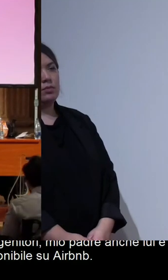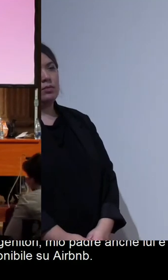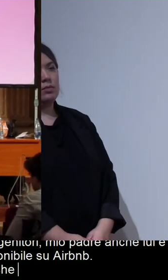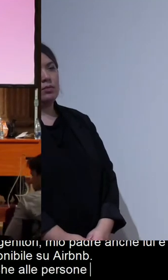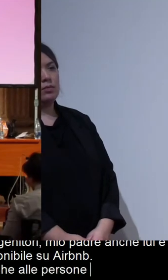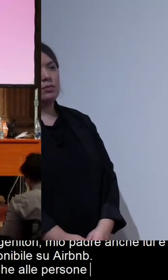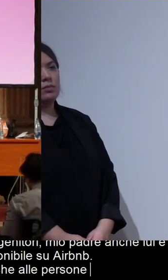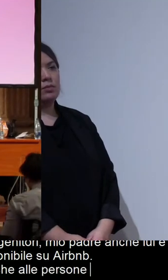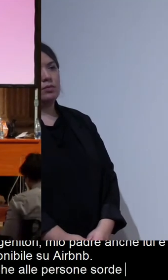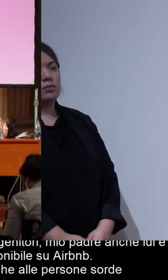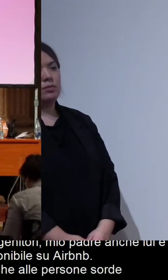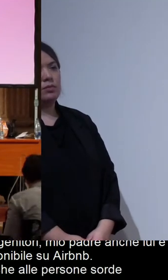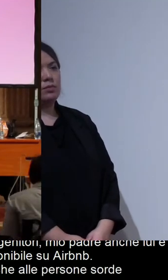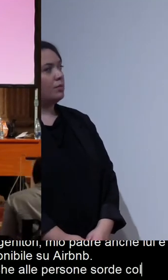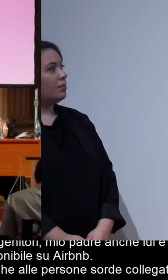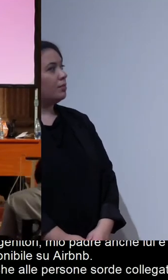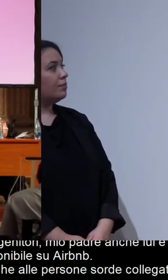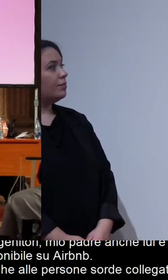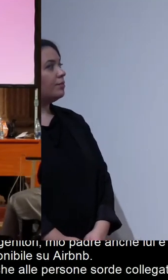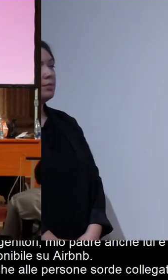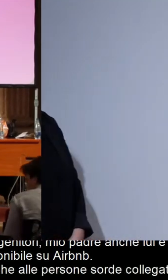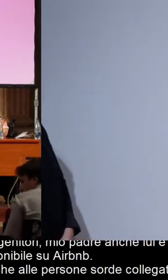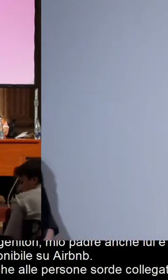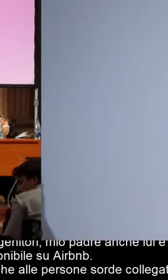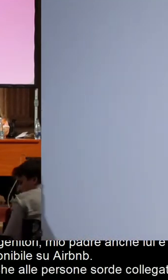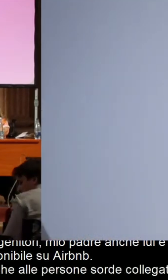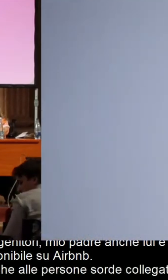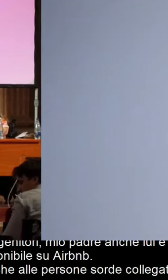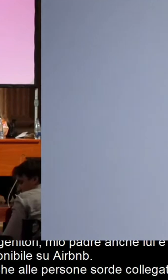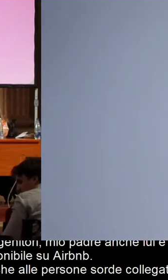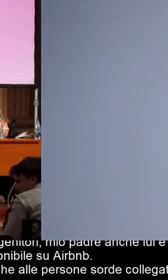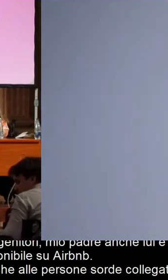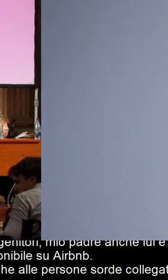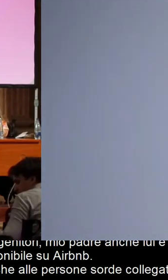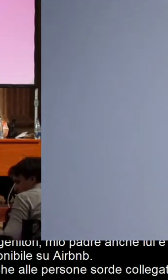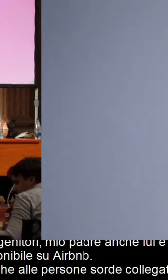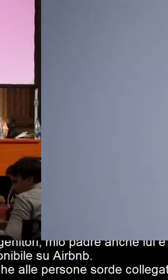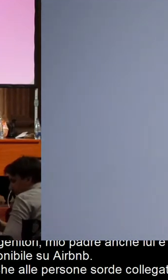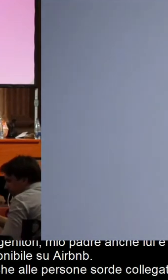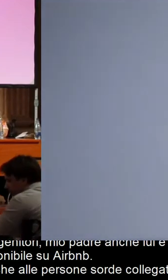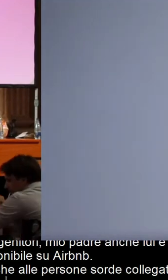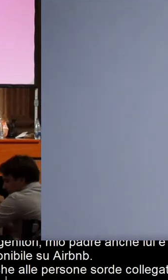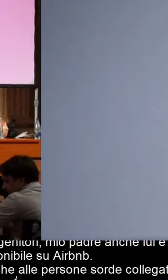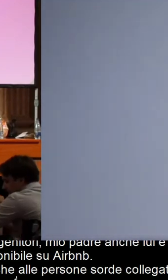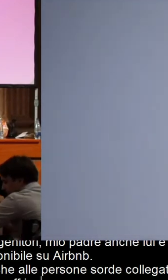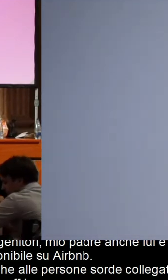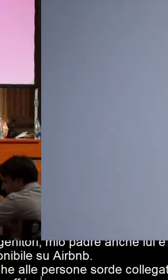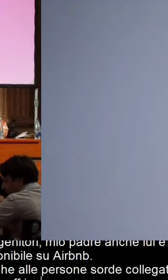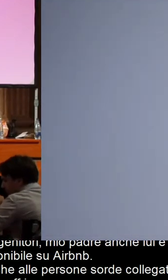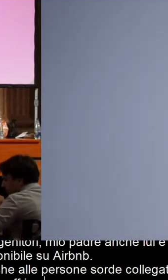un servizio di accessibilità di informazioni collegate a quello che potevamo offrire che